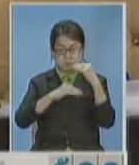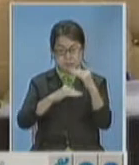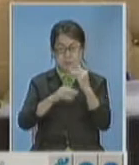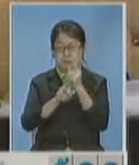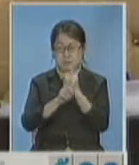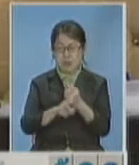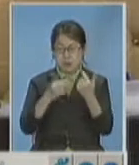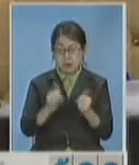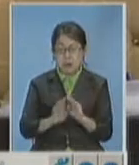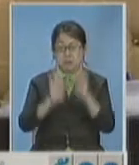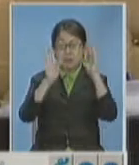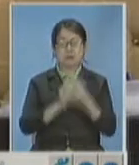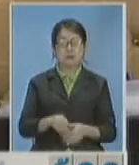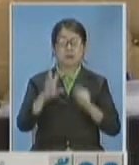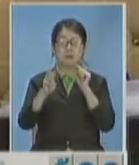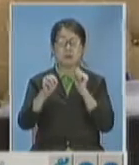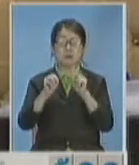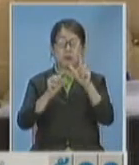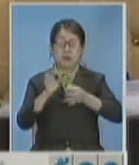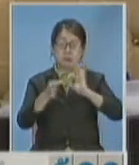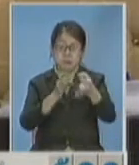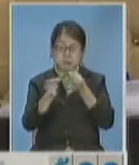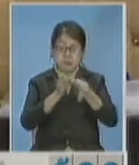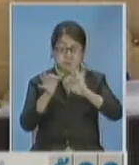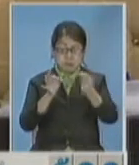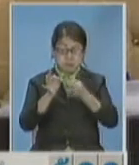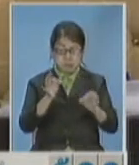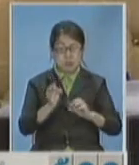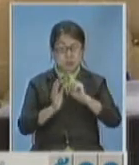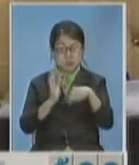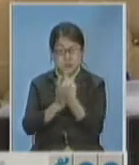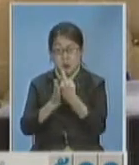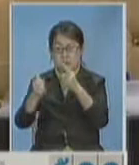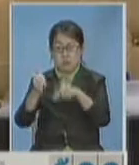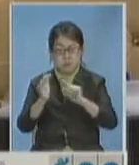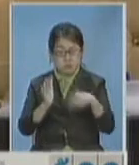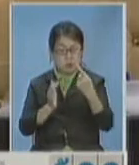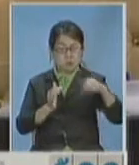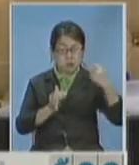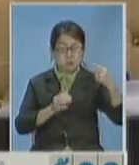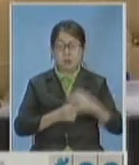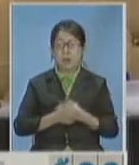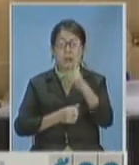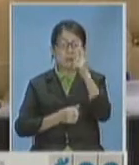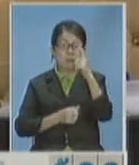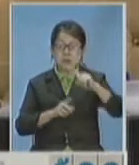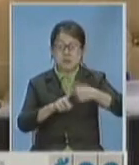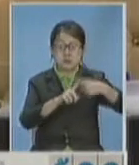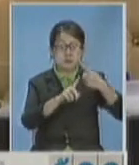าสงวนความเห็นในมาตรา3แล้วอภิปรายคนละ1ชั่วโมงอย่างนี้แล้วมันจะจบกันกี่เดือนล่ะครับ